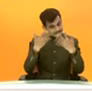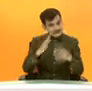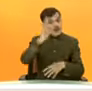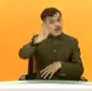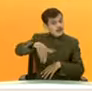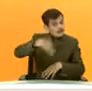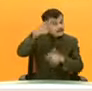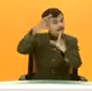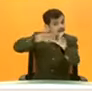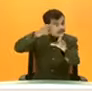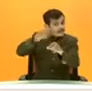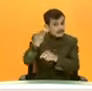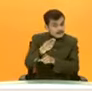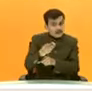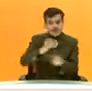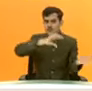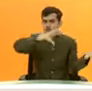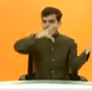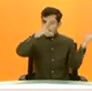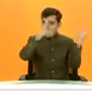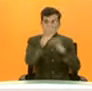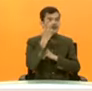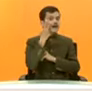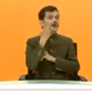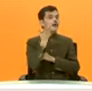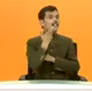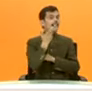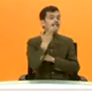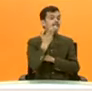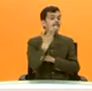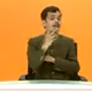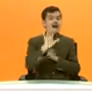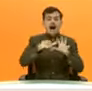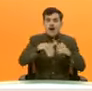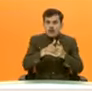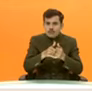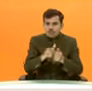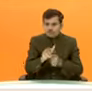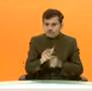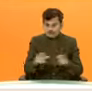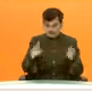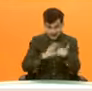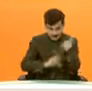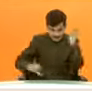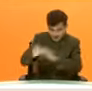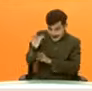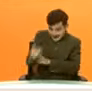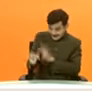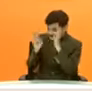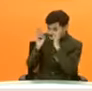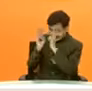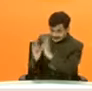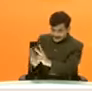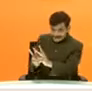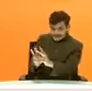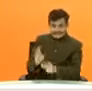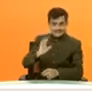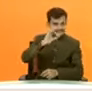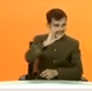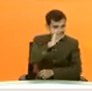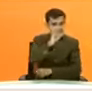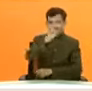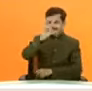बाद पूरी दुनिया ने भी देखा कैसे उन्हीं वैज्ञानिकों ने चंद्रयान-3